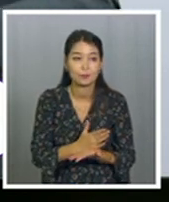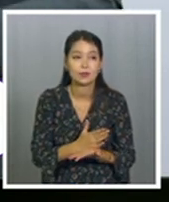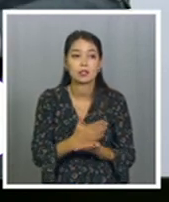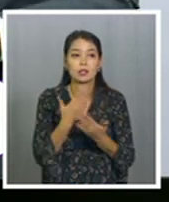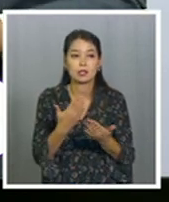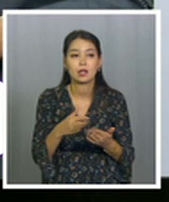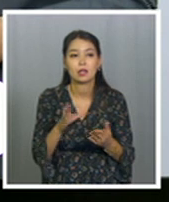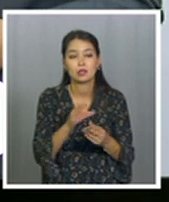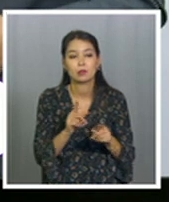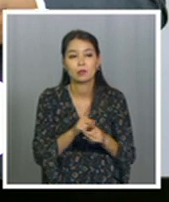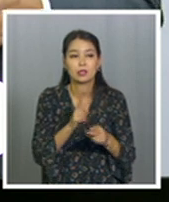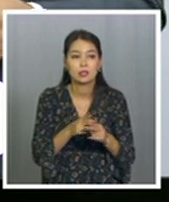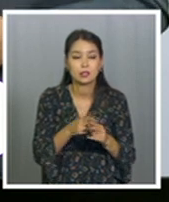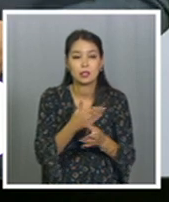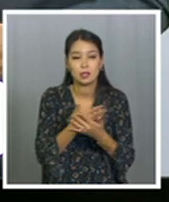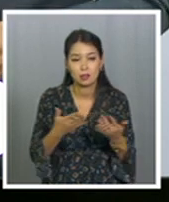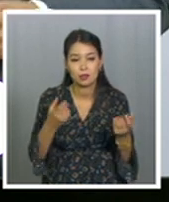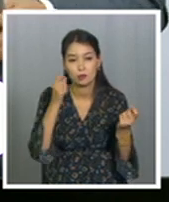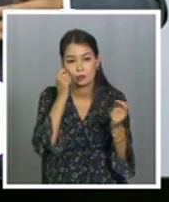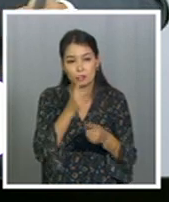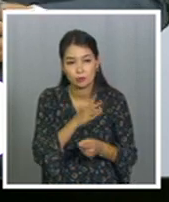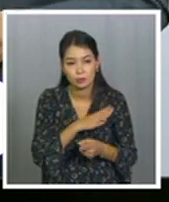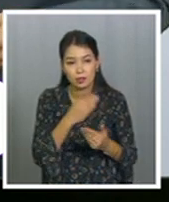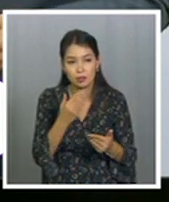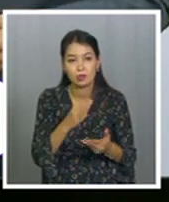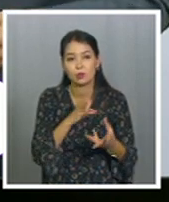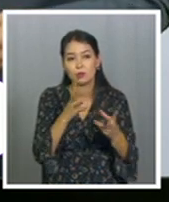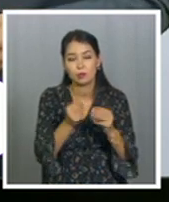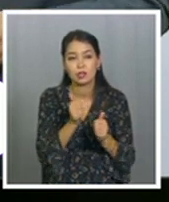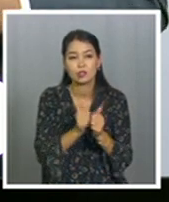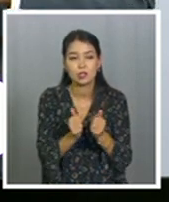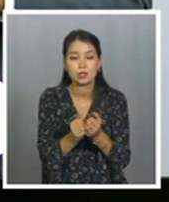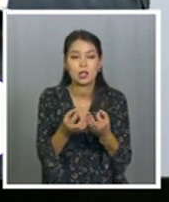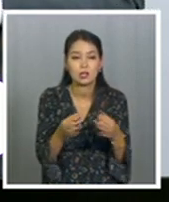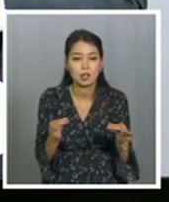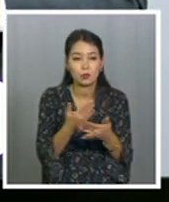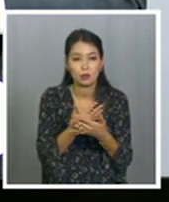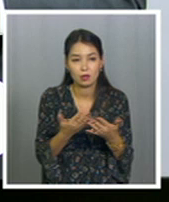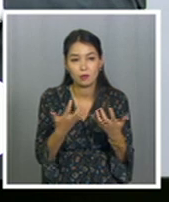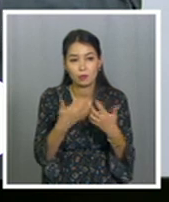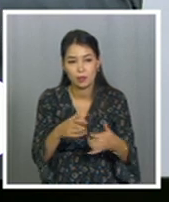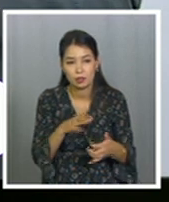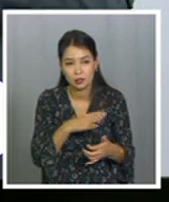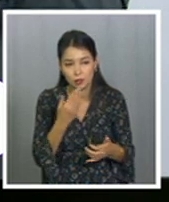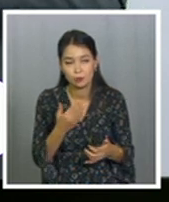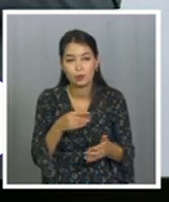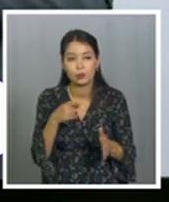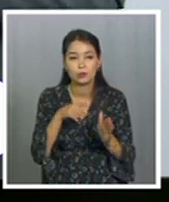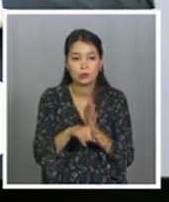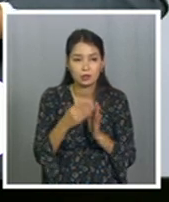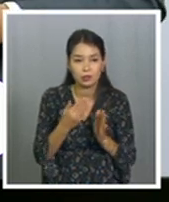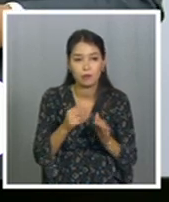кедергі ұғымымен таныстық. Және сиымдылық кедергінің жиілікке тәуелді екенін анықтадық. Яғни сиымдылық кедергінің формуласы